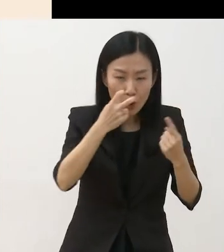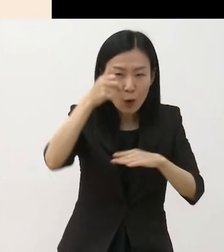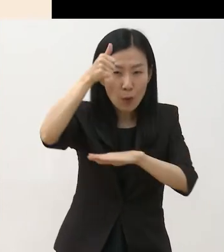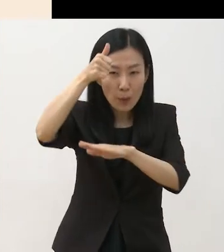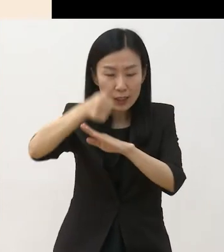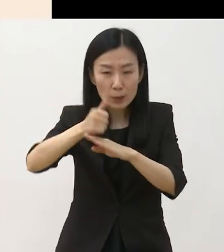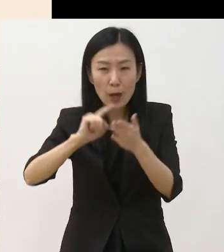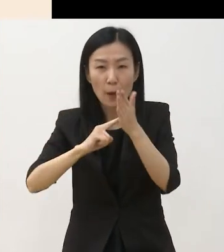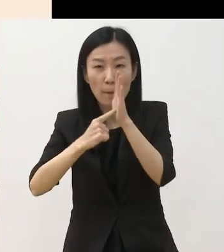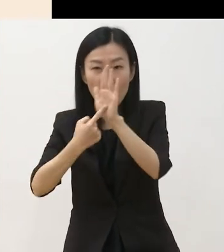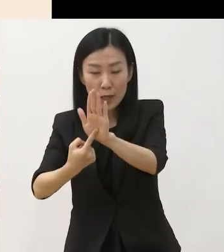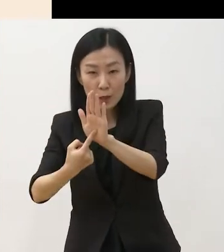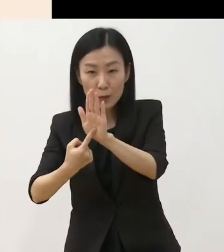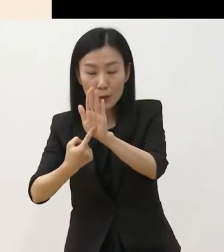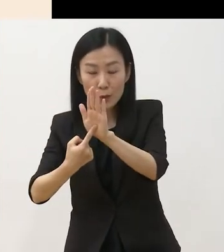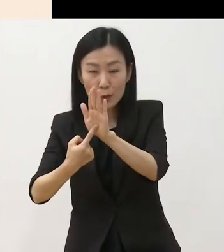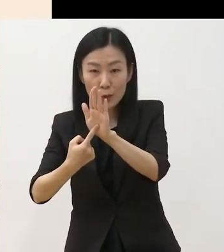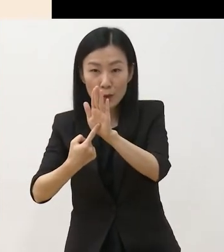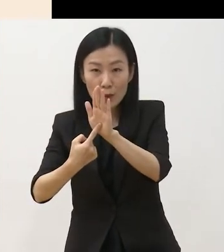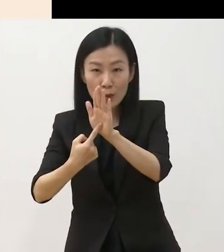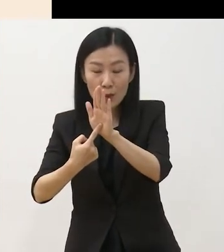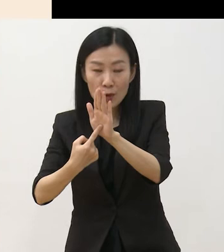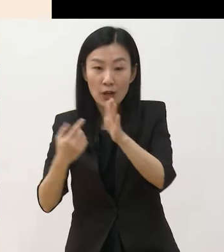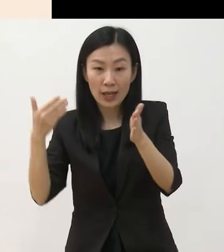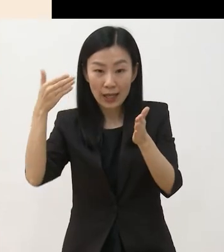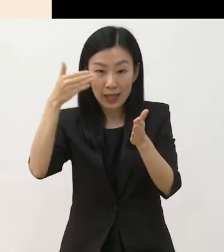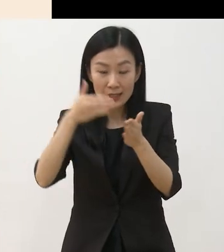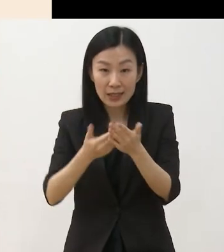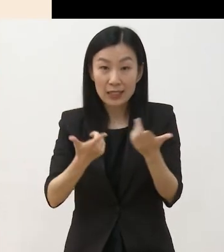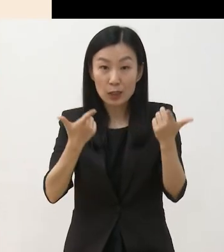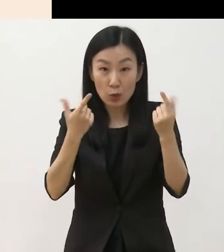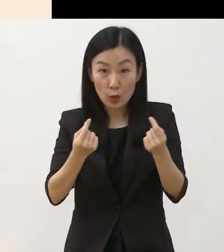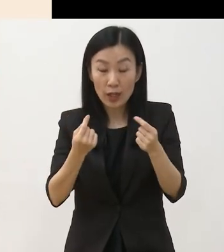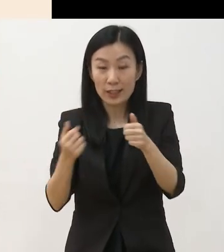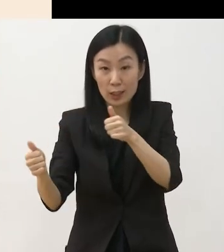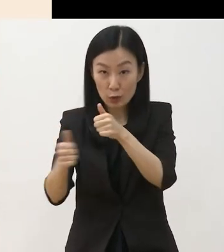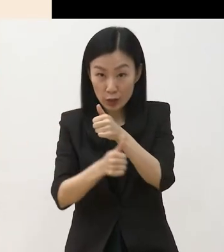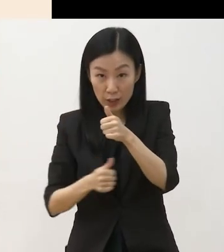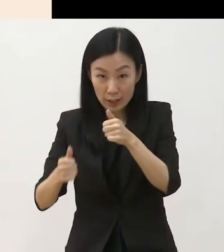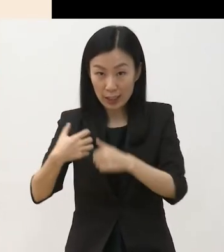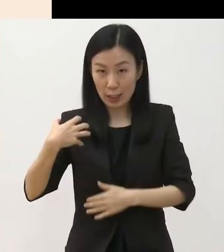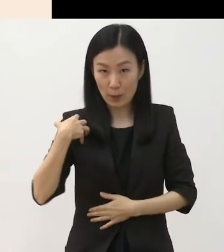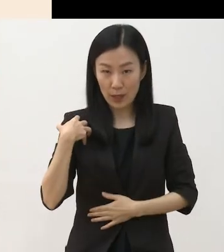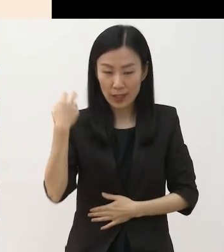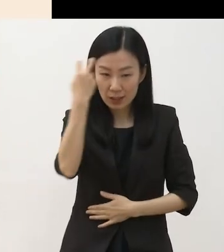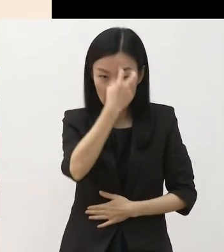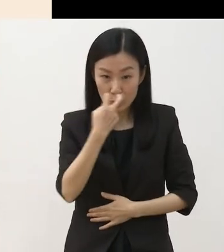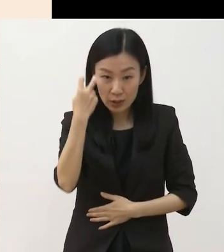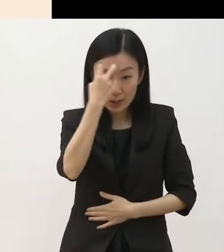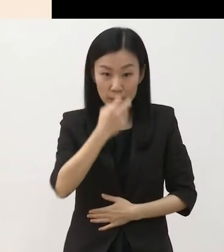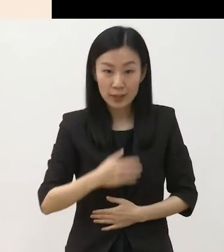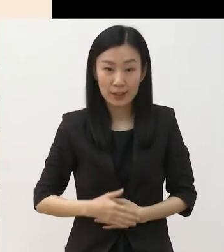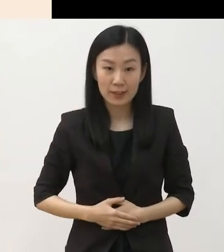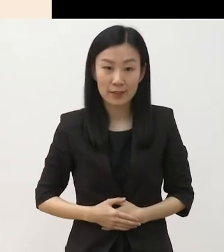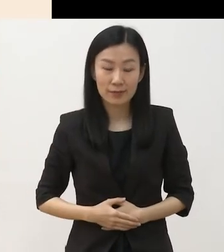최종 발표 지원에 대한 심사까지 동일한 심의위원들이 심의를 진행하십니다.